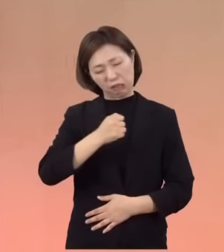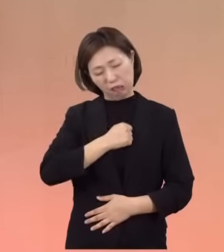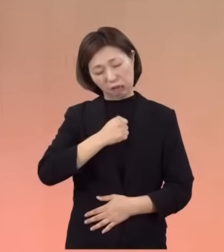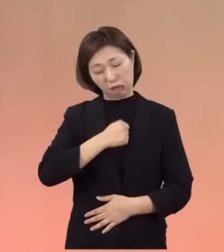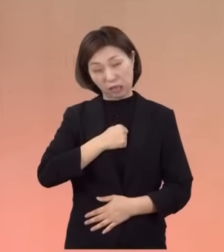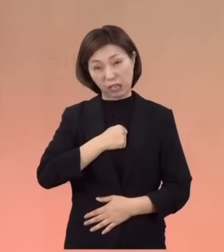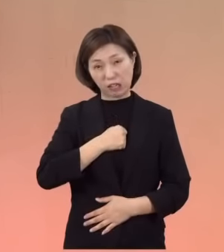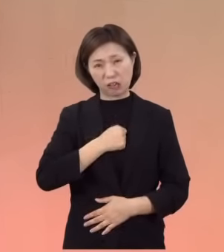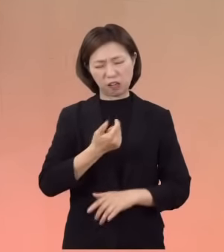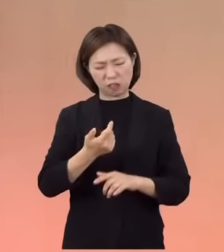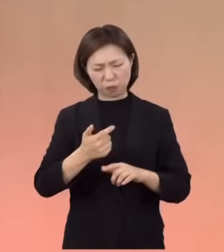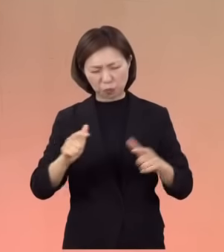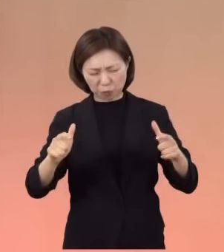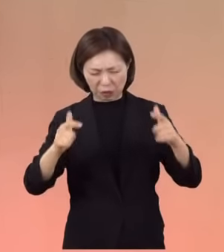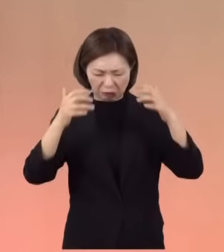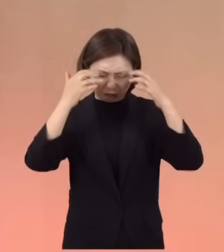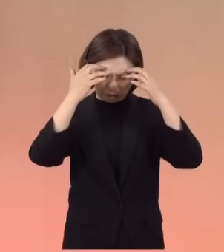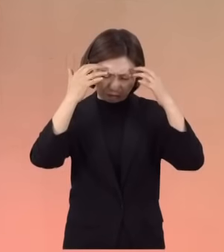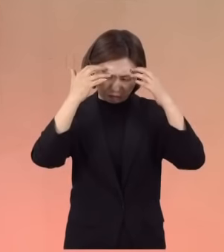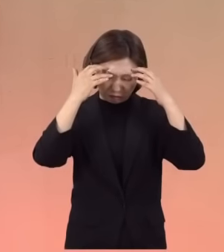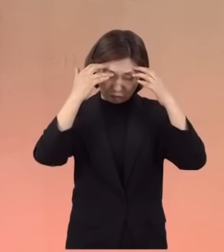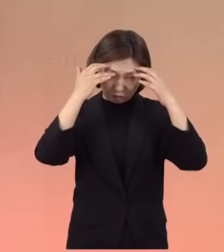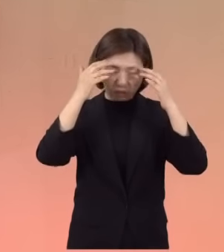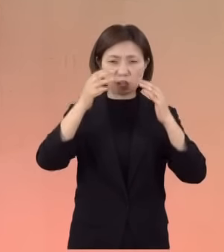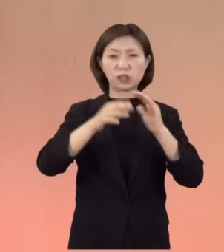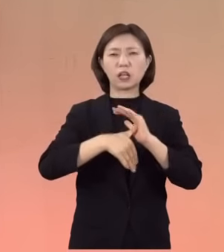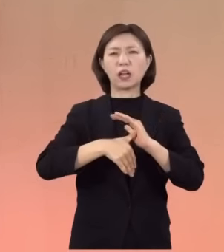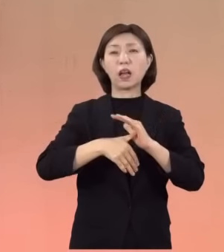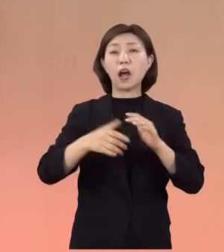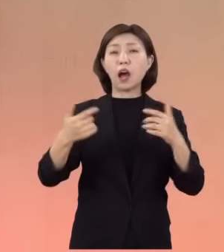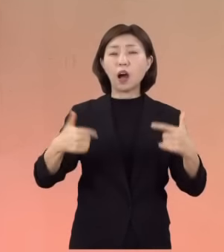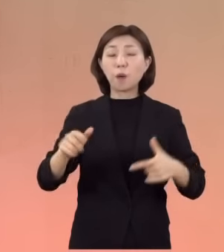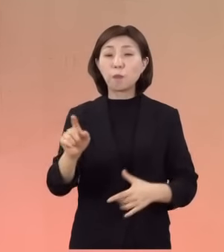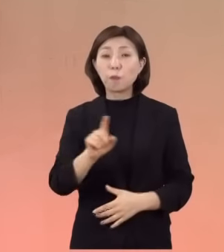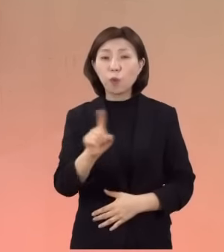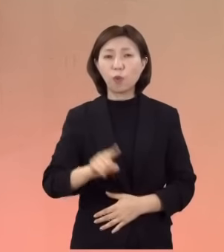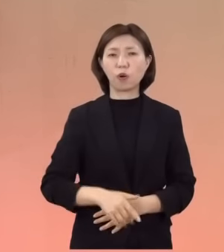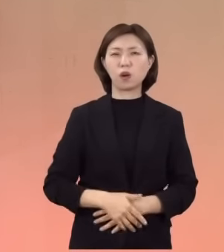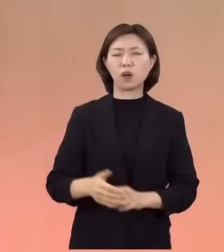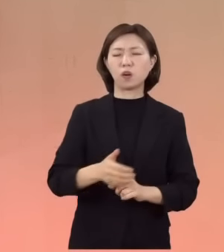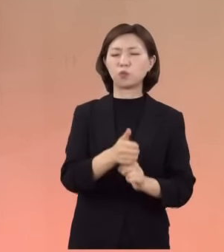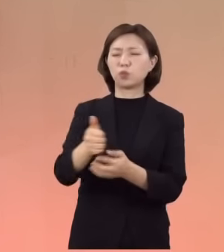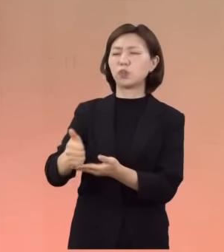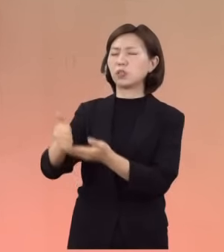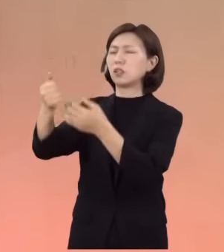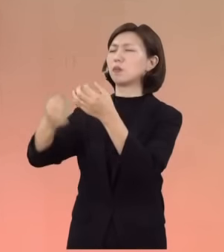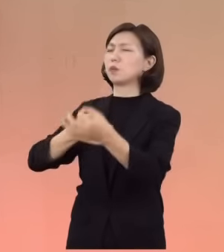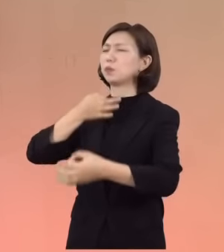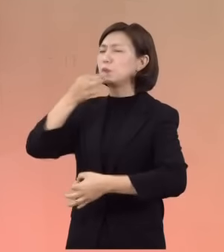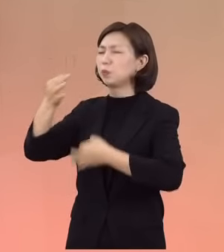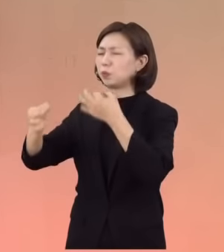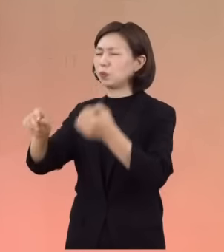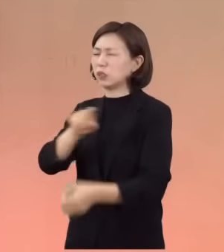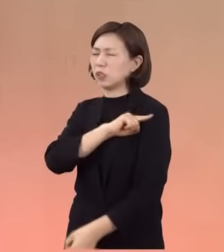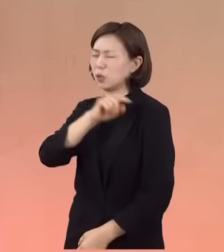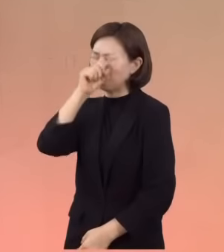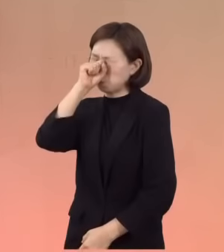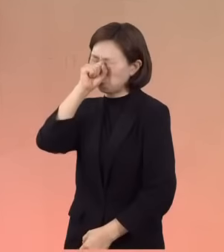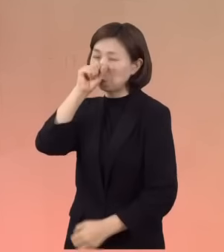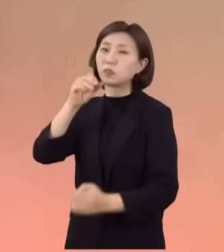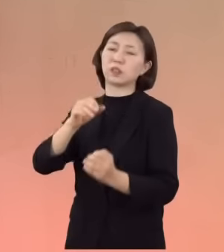답답할 때일수록 고통스러울 때일수록 그때가 더 간절하게